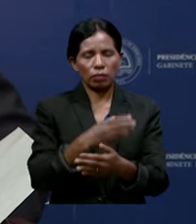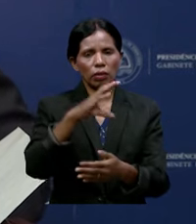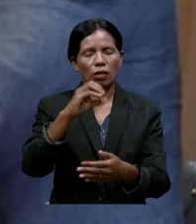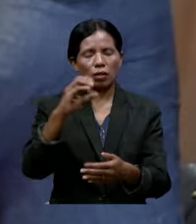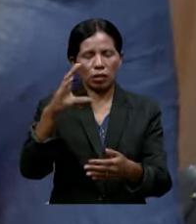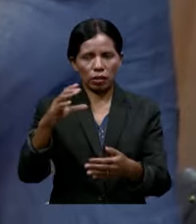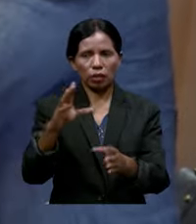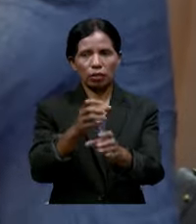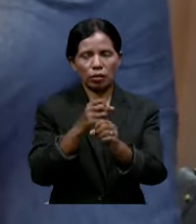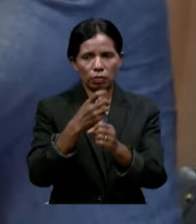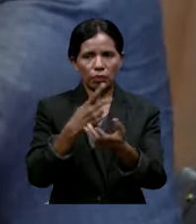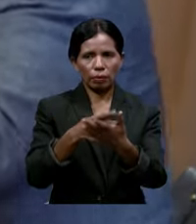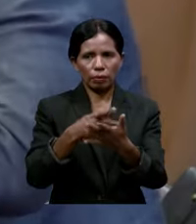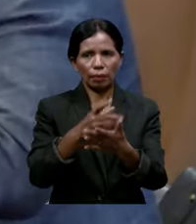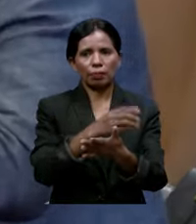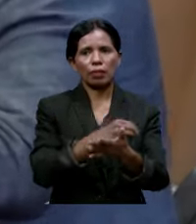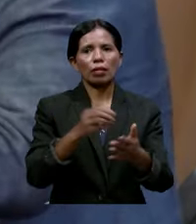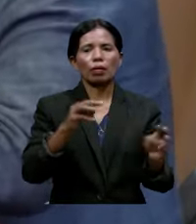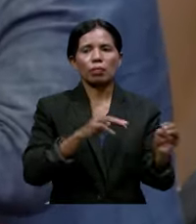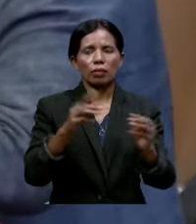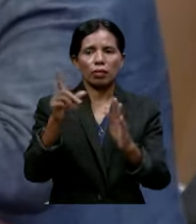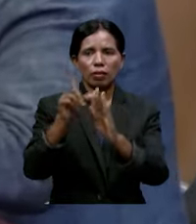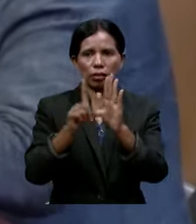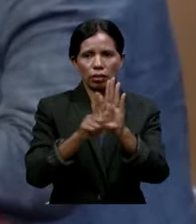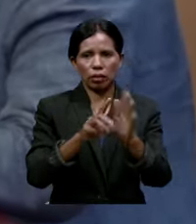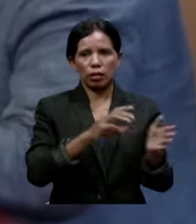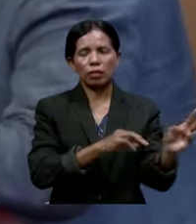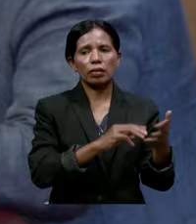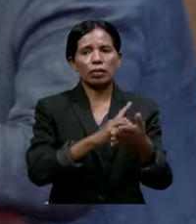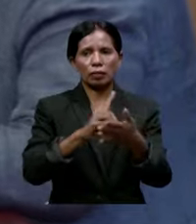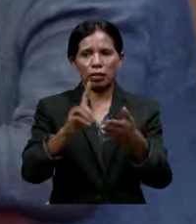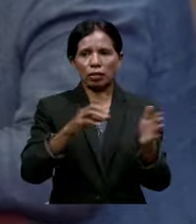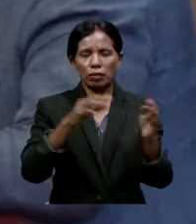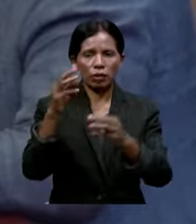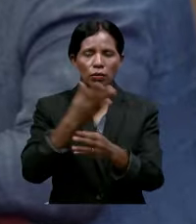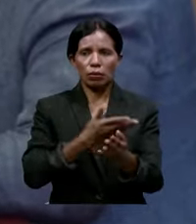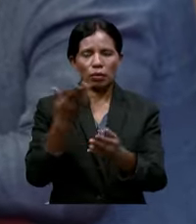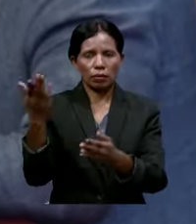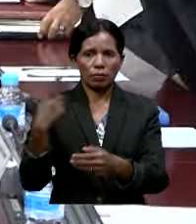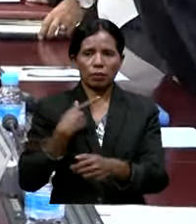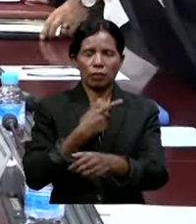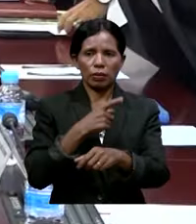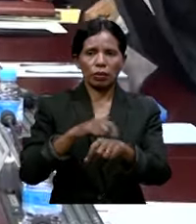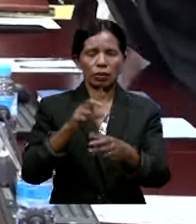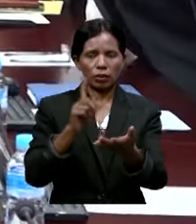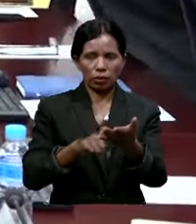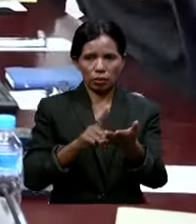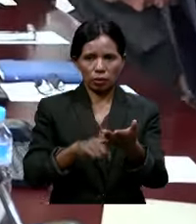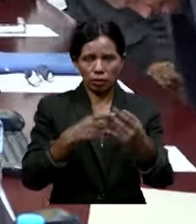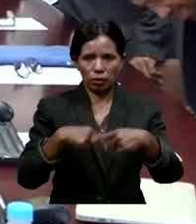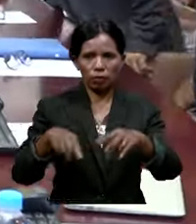de posse. Proposta alteração governo ne semana ontem se submete para o Parlamento Nacional o de halo discussão o de arruga